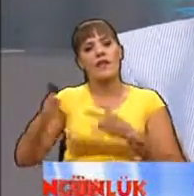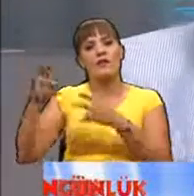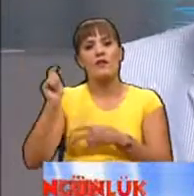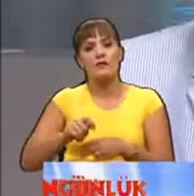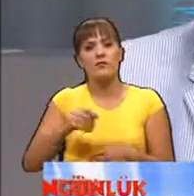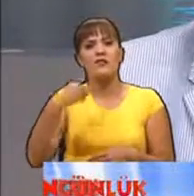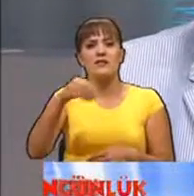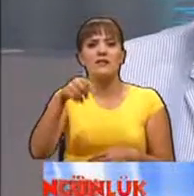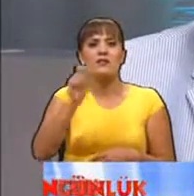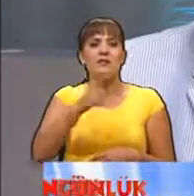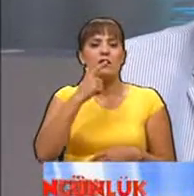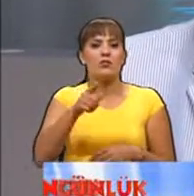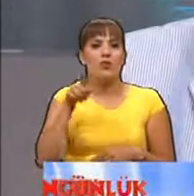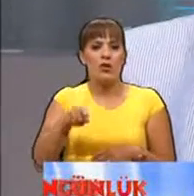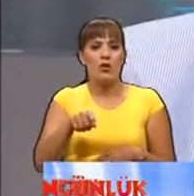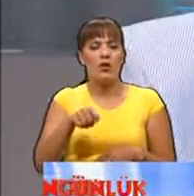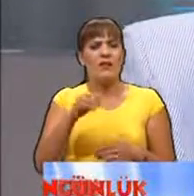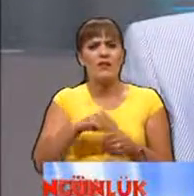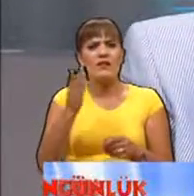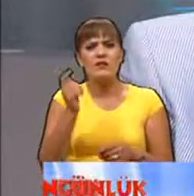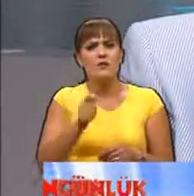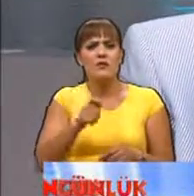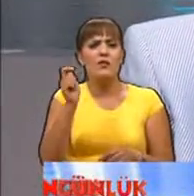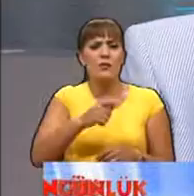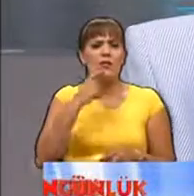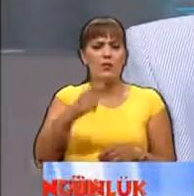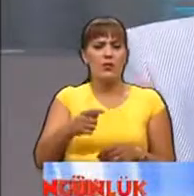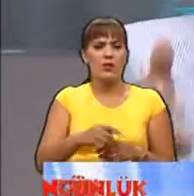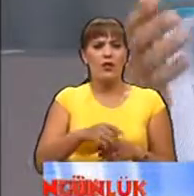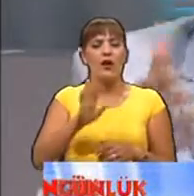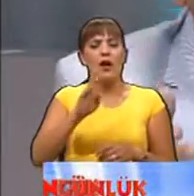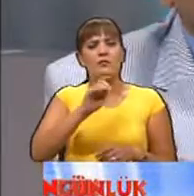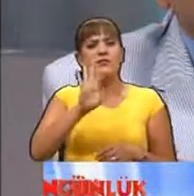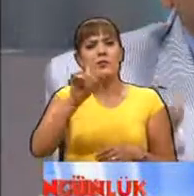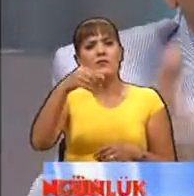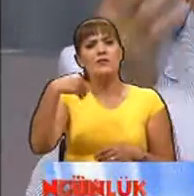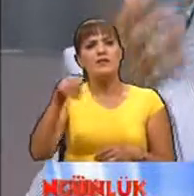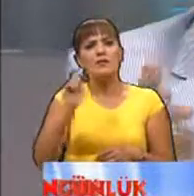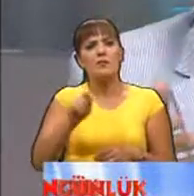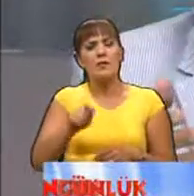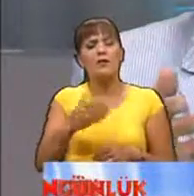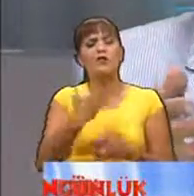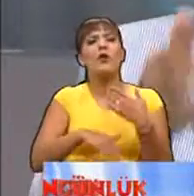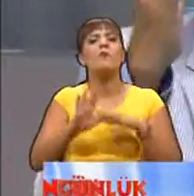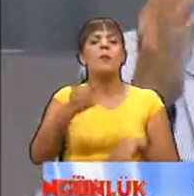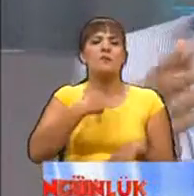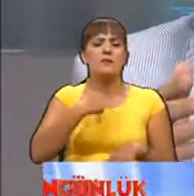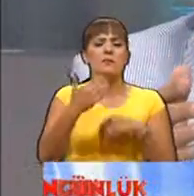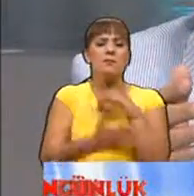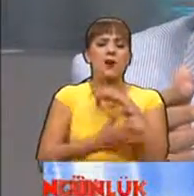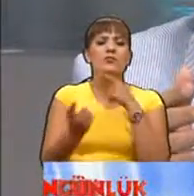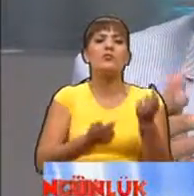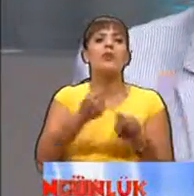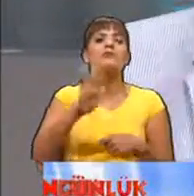devredeceğim. Satış yapacağız diyor. Nasıl yapacaksanız yapın evladım diyor. Amca tamam satış yapalım, yani yorma bizi,